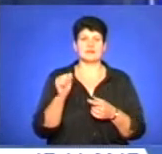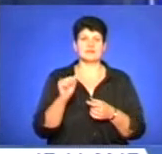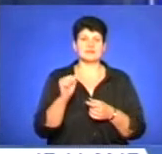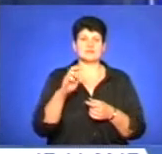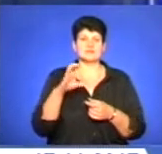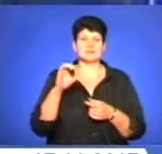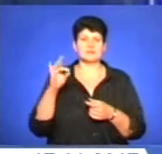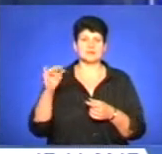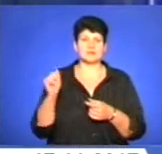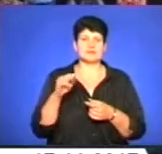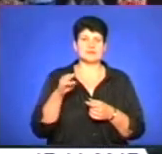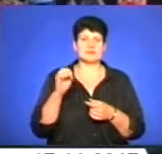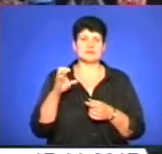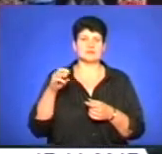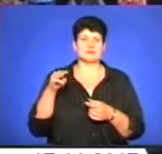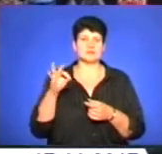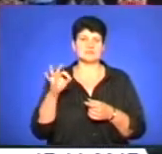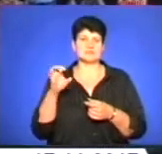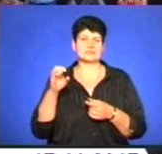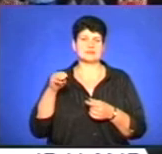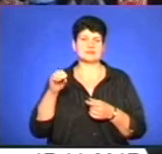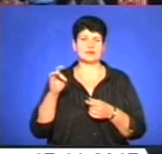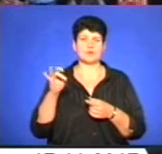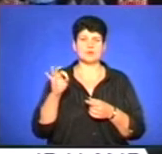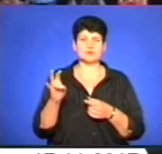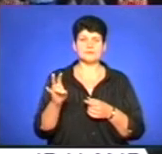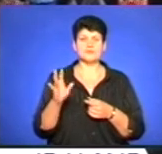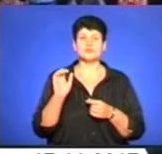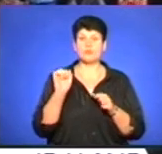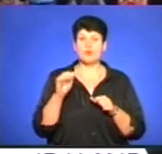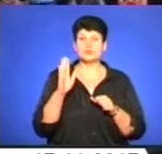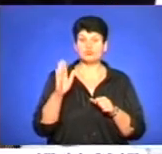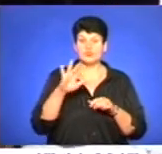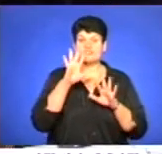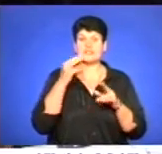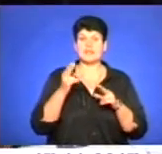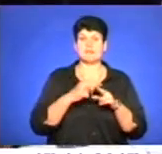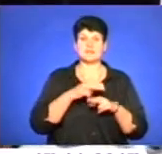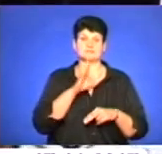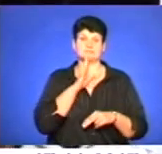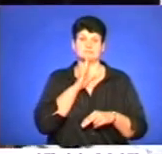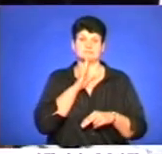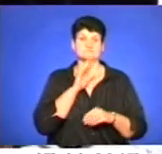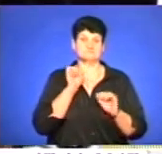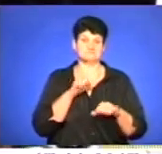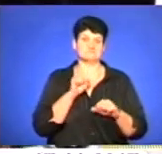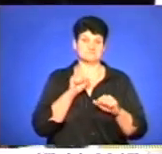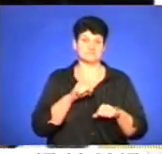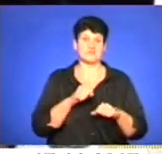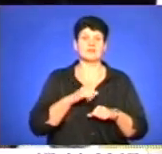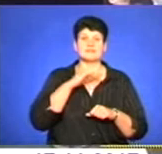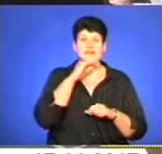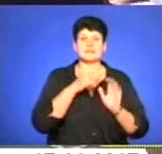Романовича «Тестостерон». Чи може відбутися весілля без нареченої? Так і так. Достатньо 7